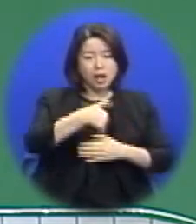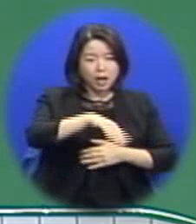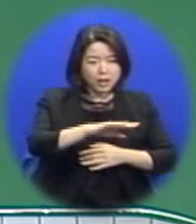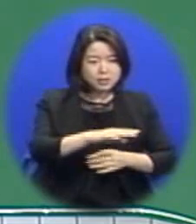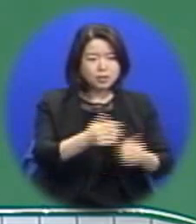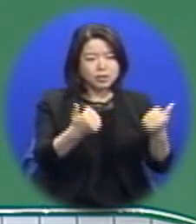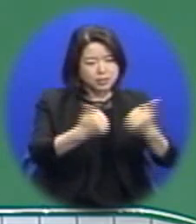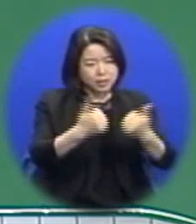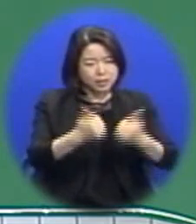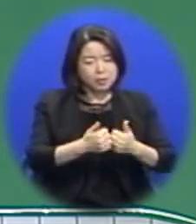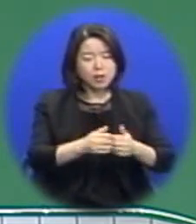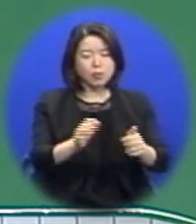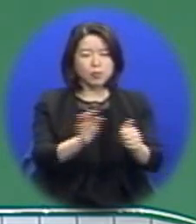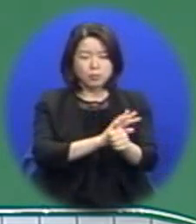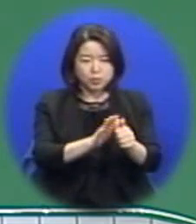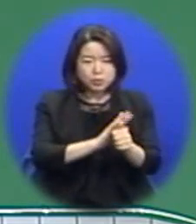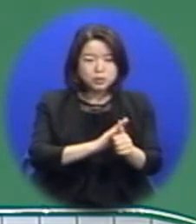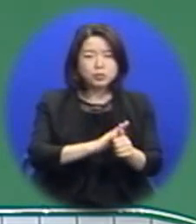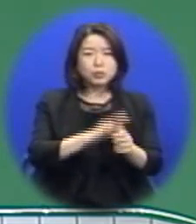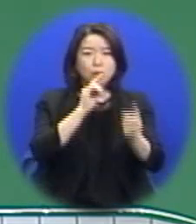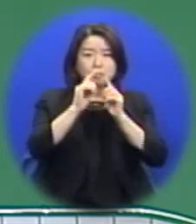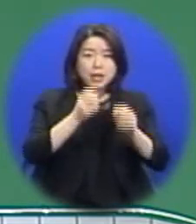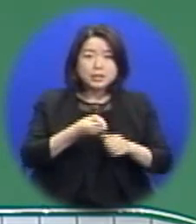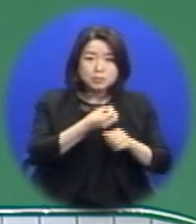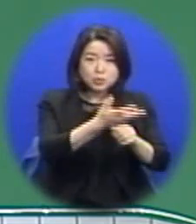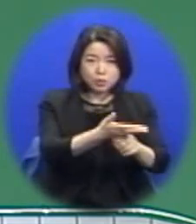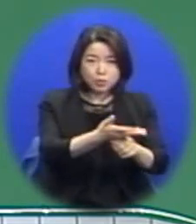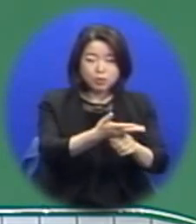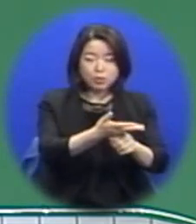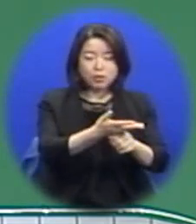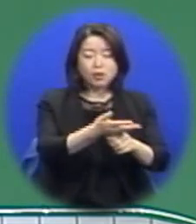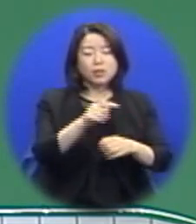전해드리고 그랬었습니다. 그게 목사의 책임인 줄